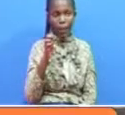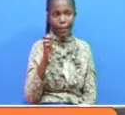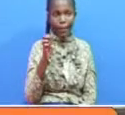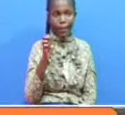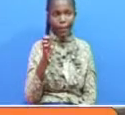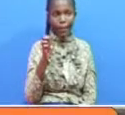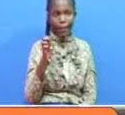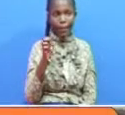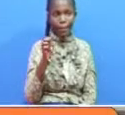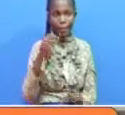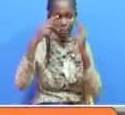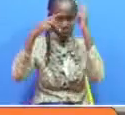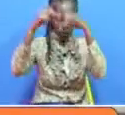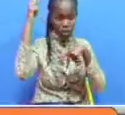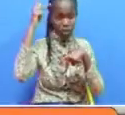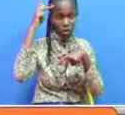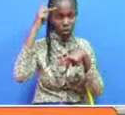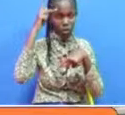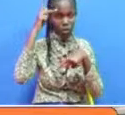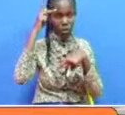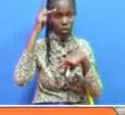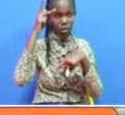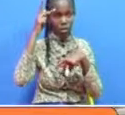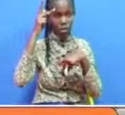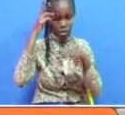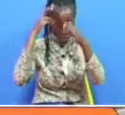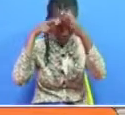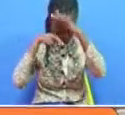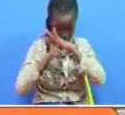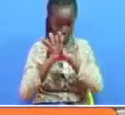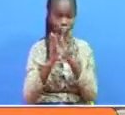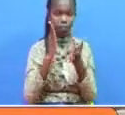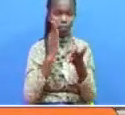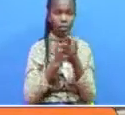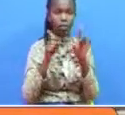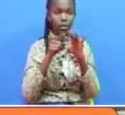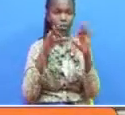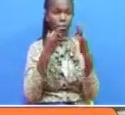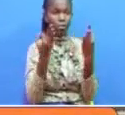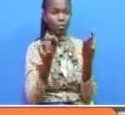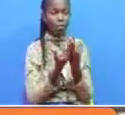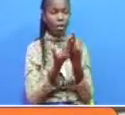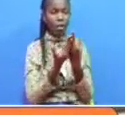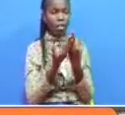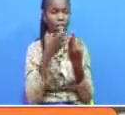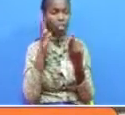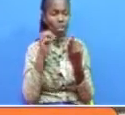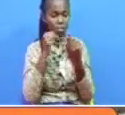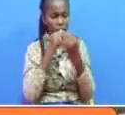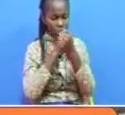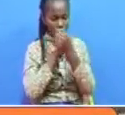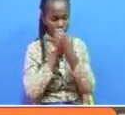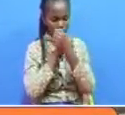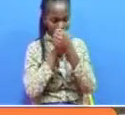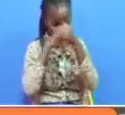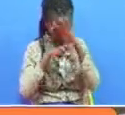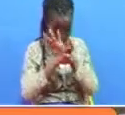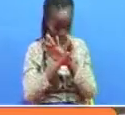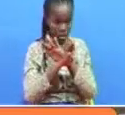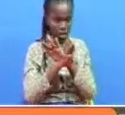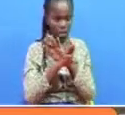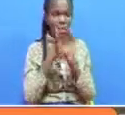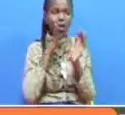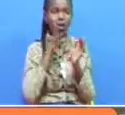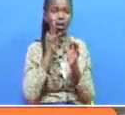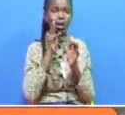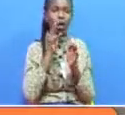Ni professional tumu nenge dendaya. Na musiwone musiwone ngero ndaya ningo mukuli ya kwa ndaya nondo